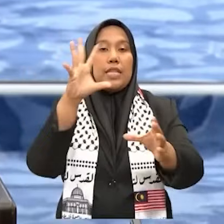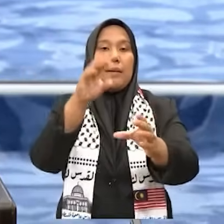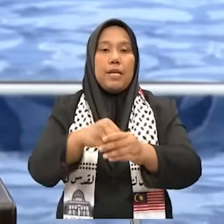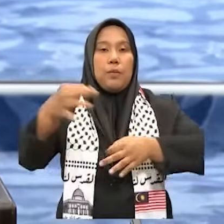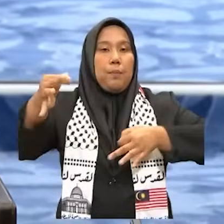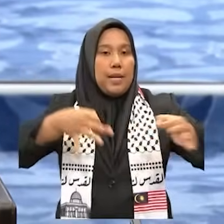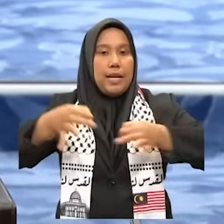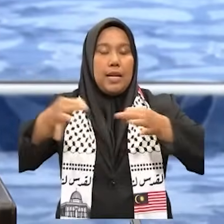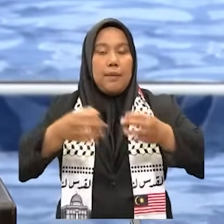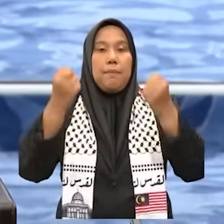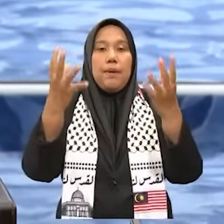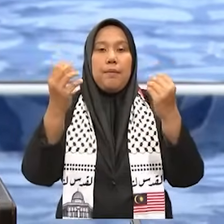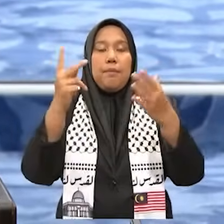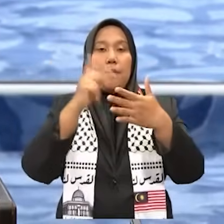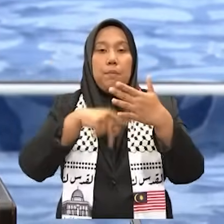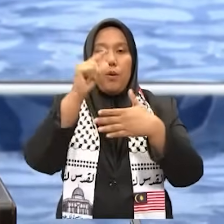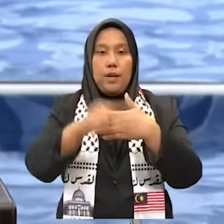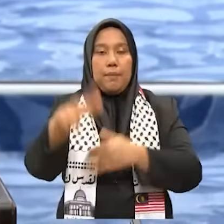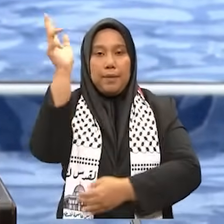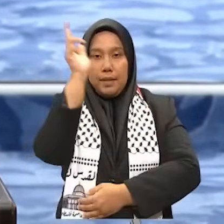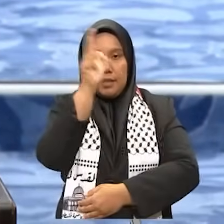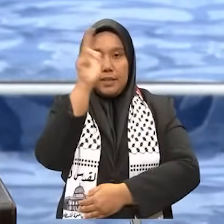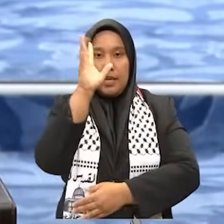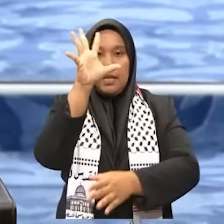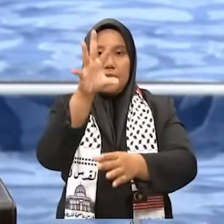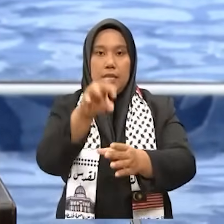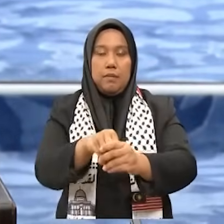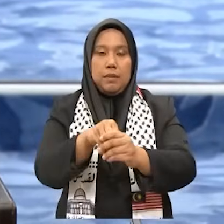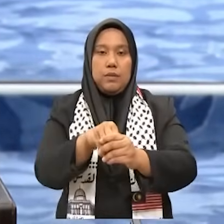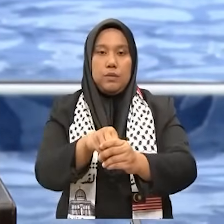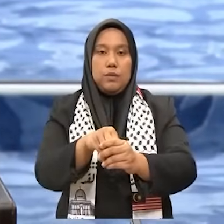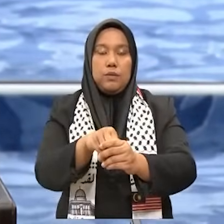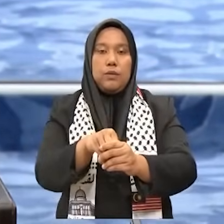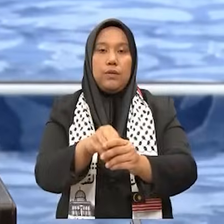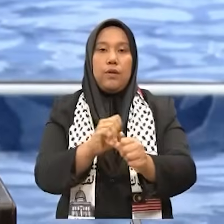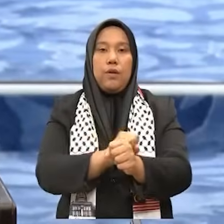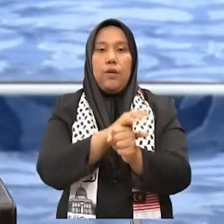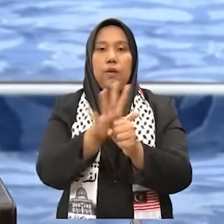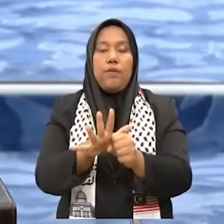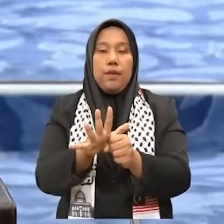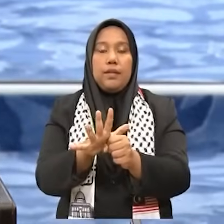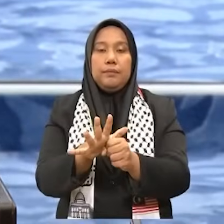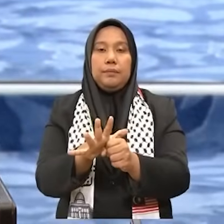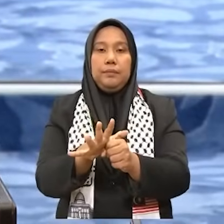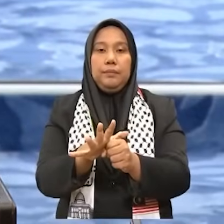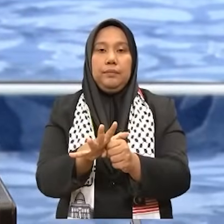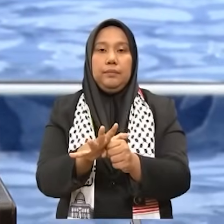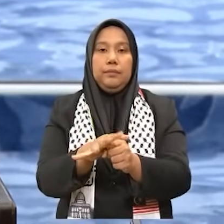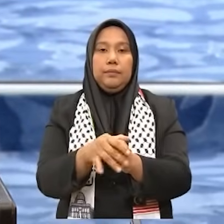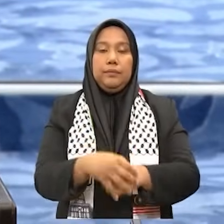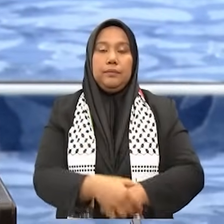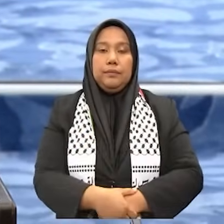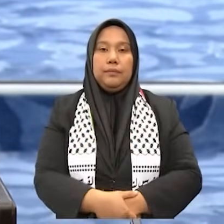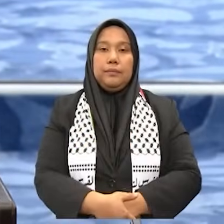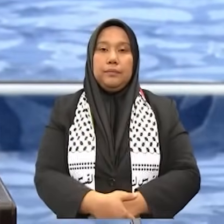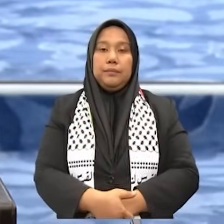menerangkan beberapa program kerajaan termasuk semasa COVID yang juga saya singgung